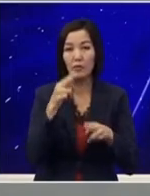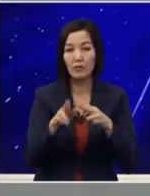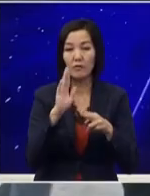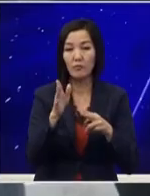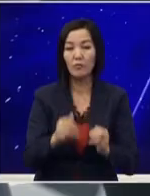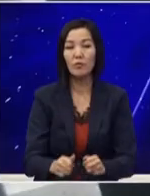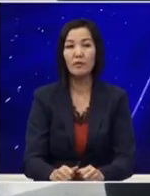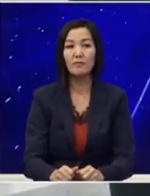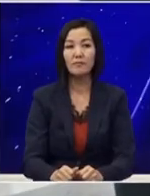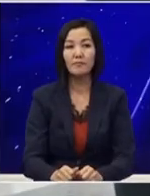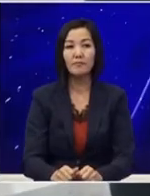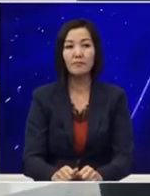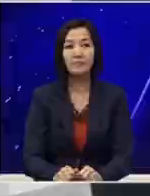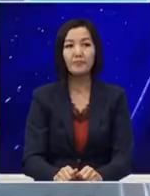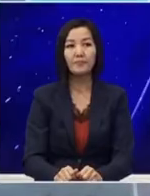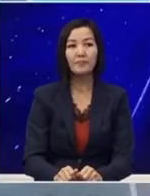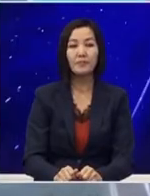завершению.